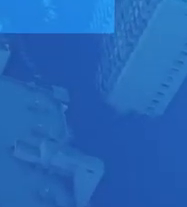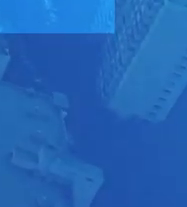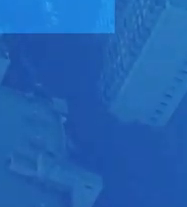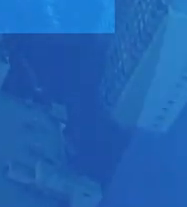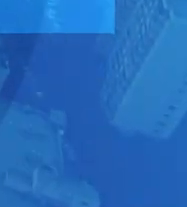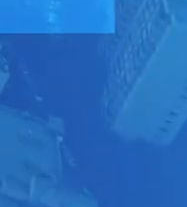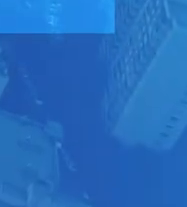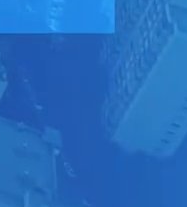n